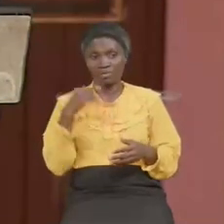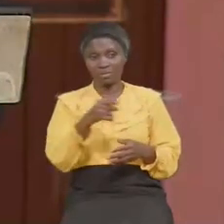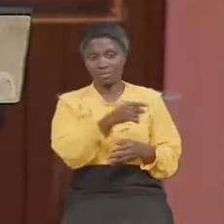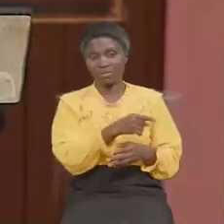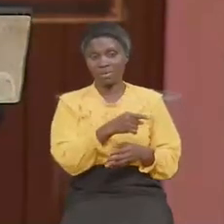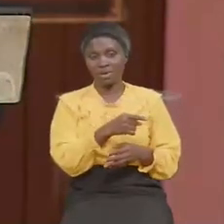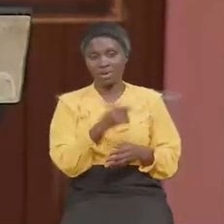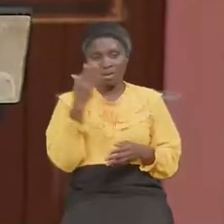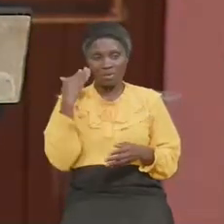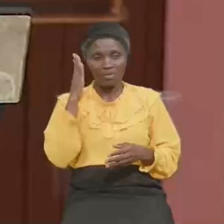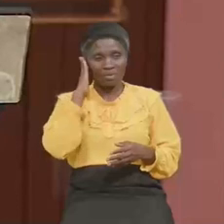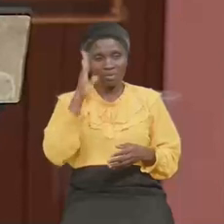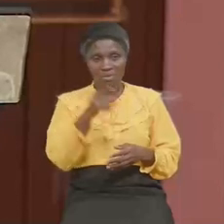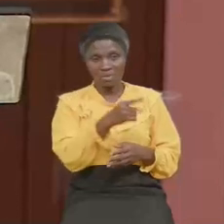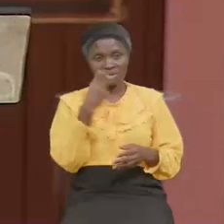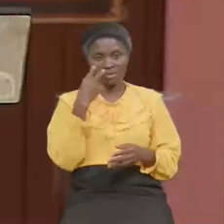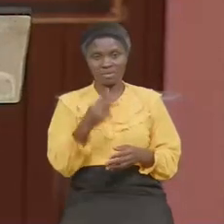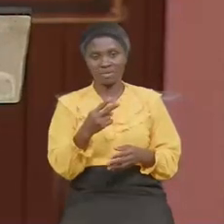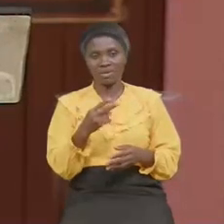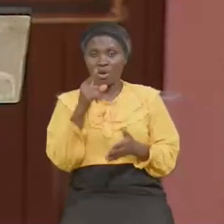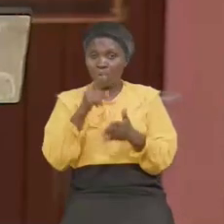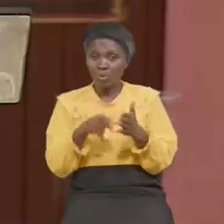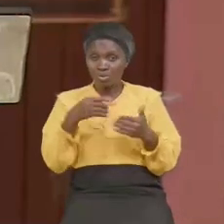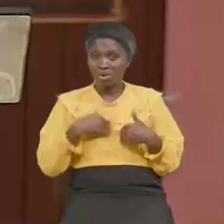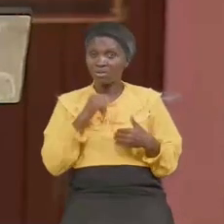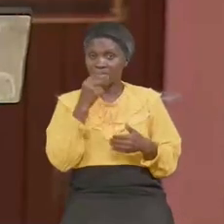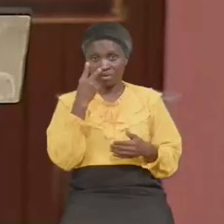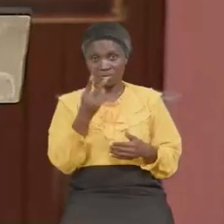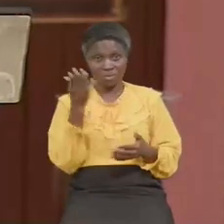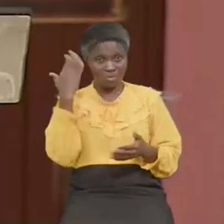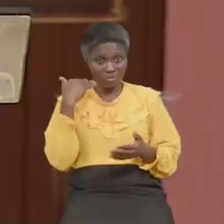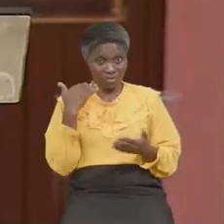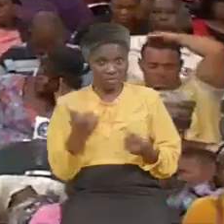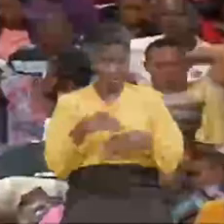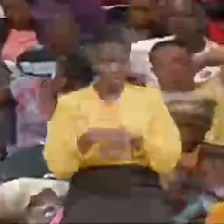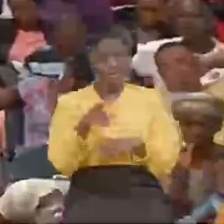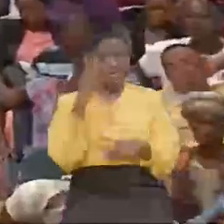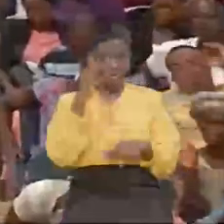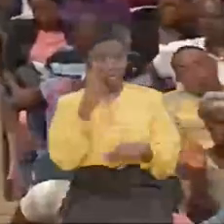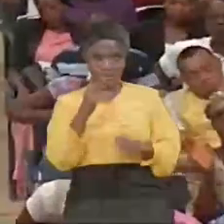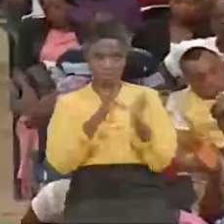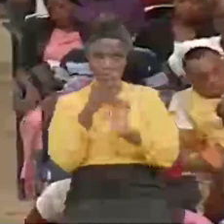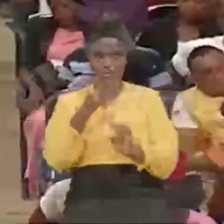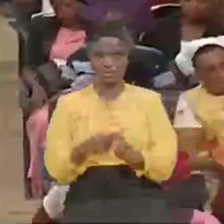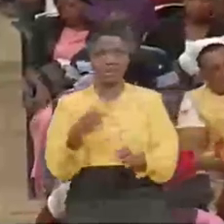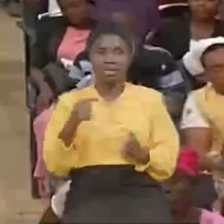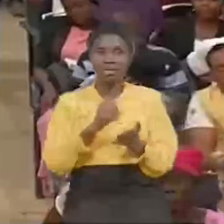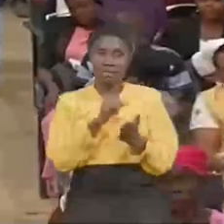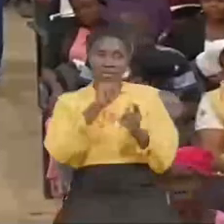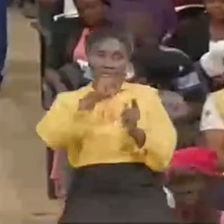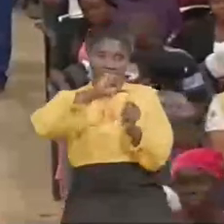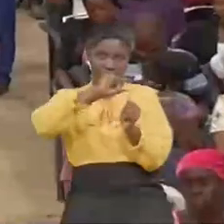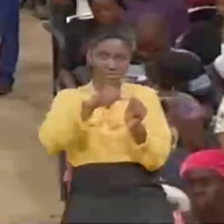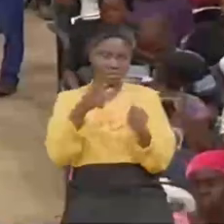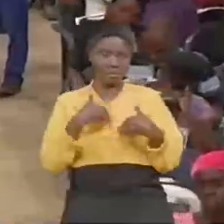qu'ils n'avaient point entendu. Ce que tu n'avais pas vu avant ce soir, tu le verras. La circoncision que tu n'avais jamais eu avant,